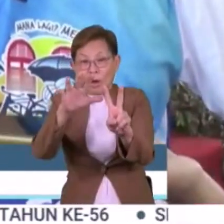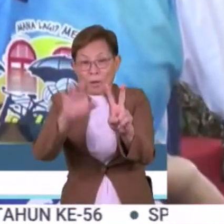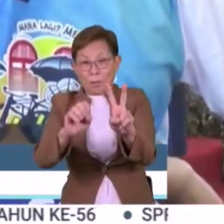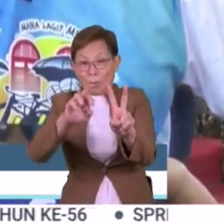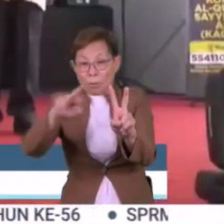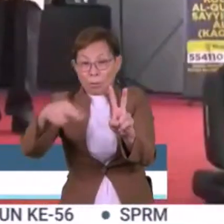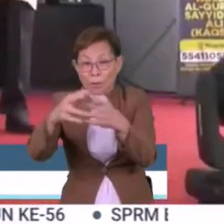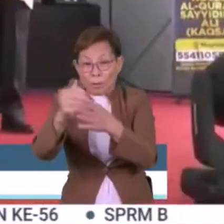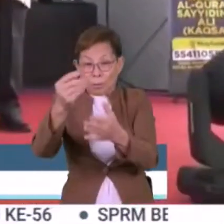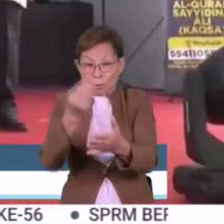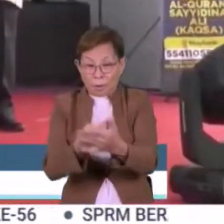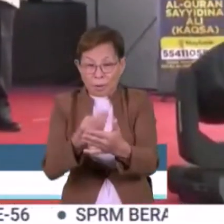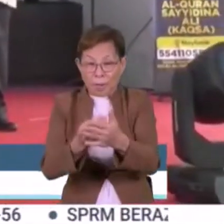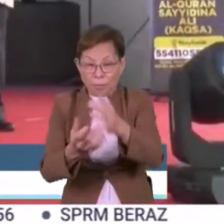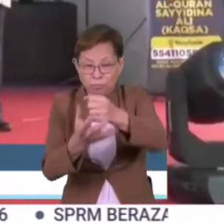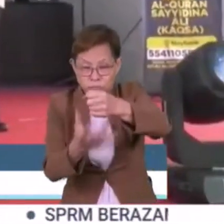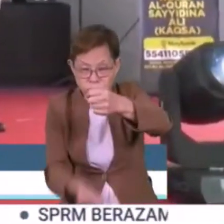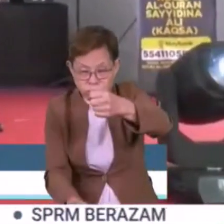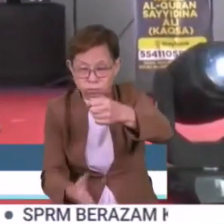RM250,000.